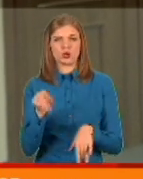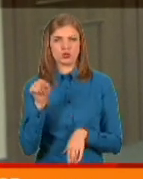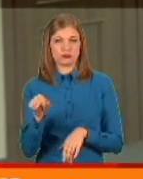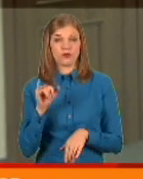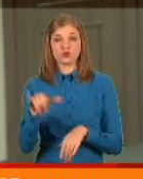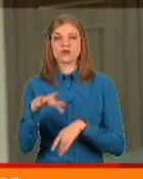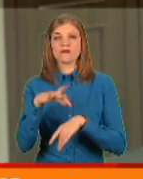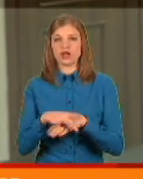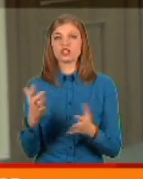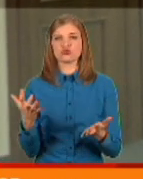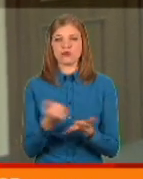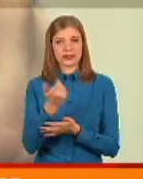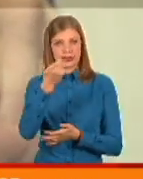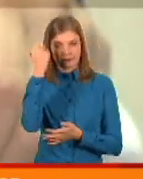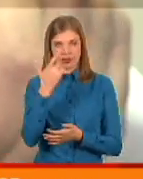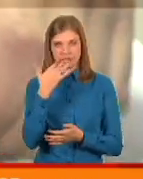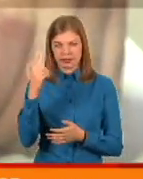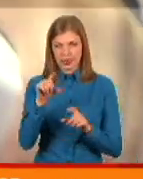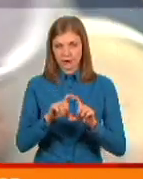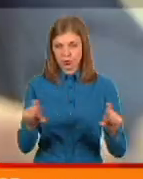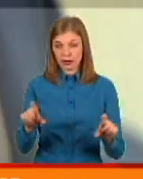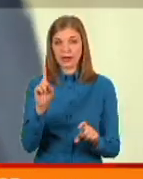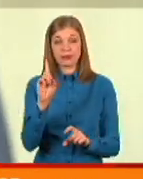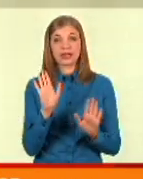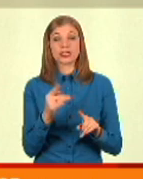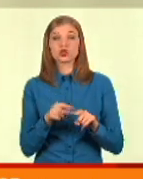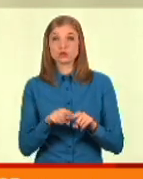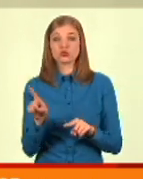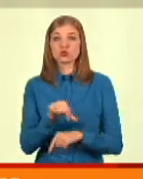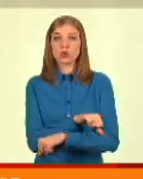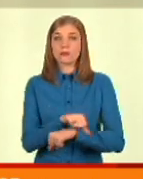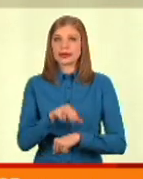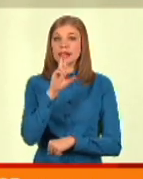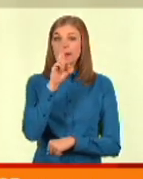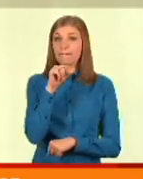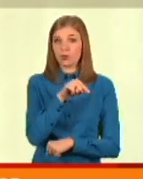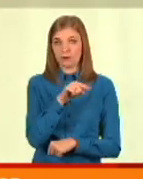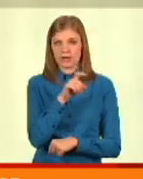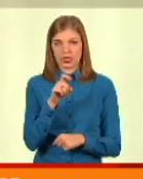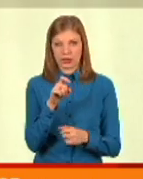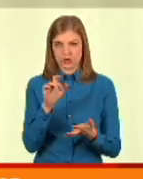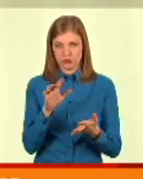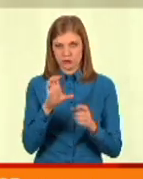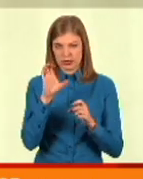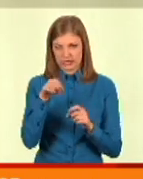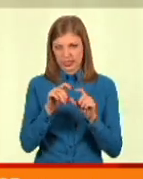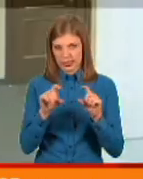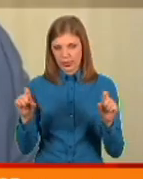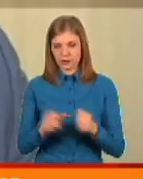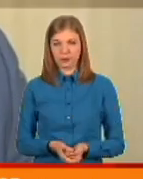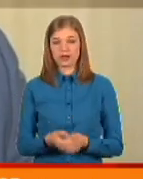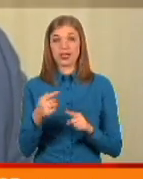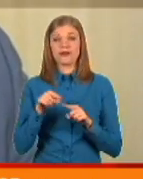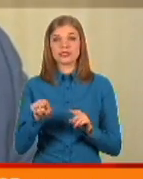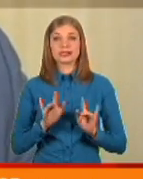якій фактично виграв власник «Євробляхи». Однак тільки тому, що митники помилилися зі статтею. В